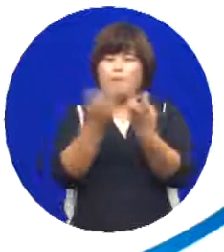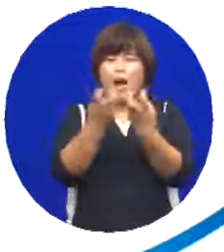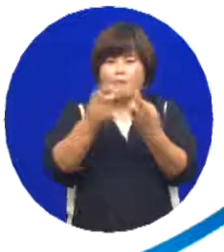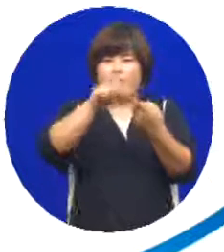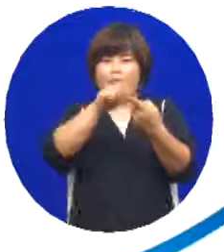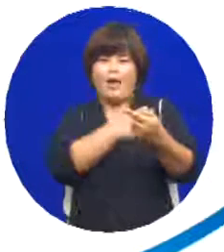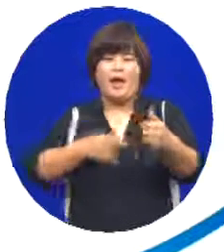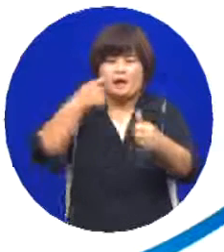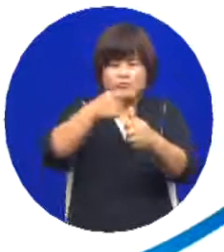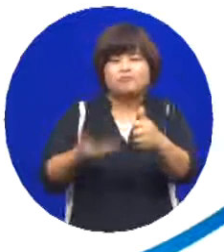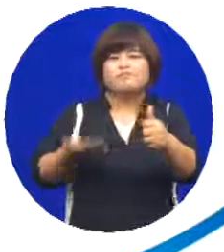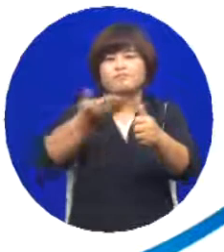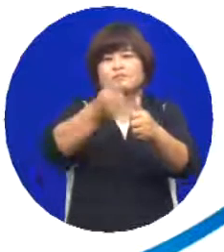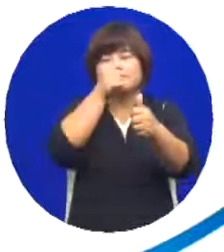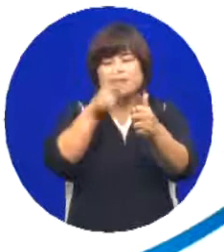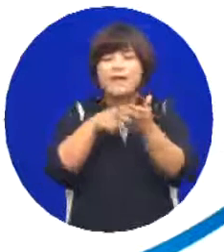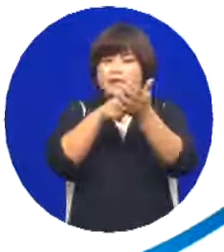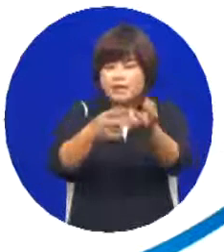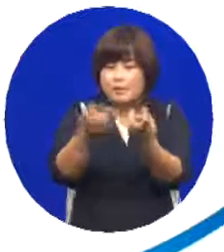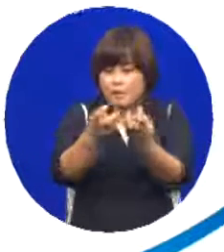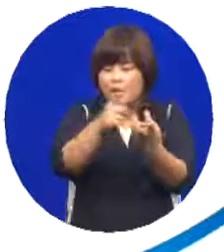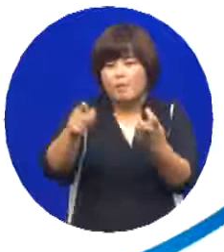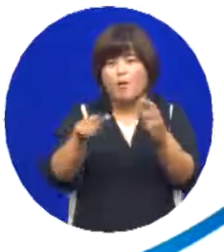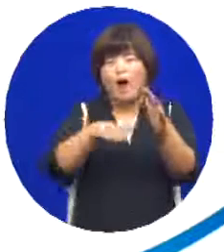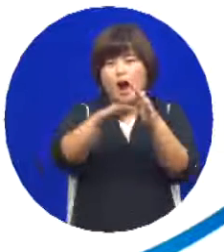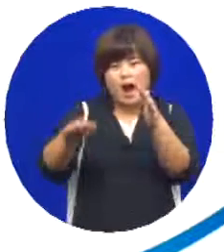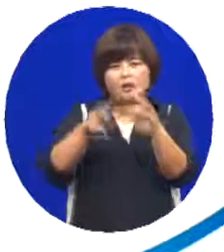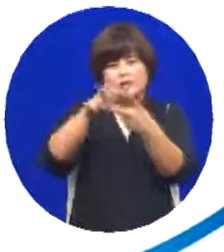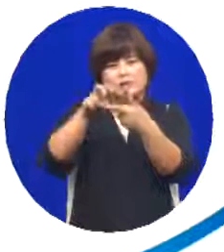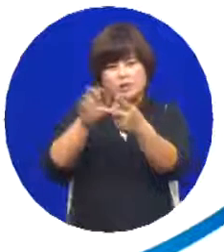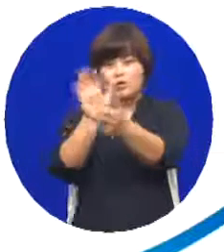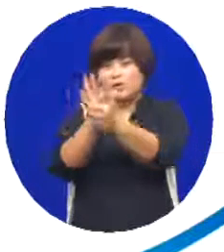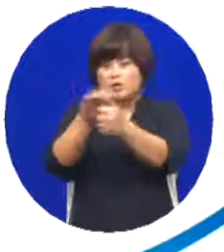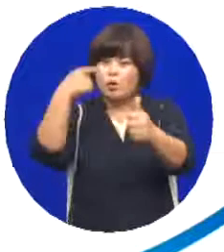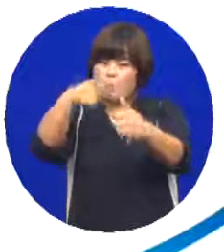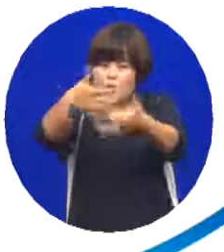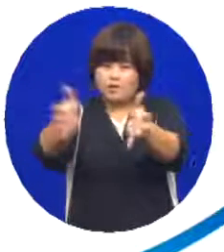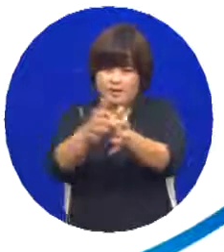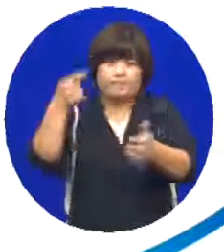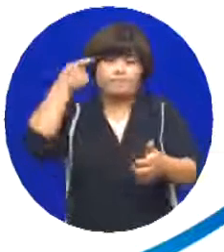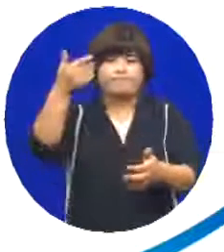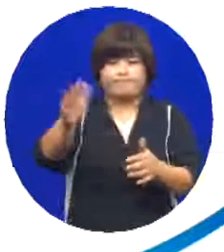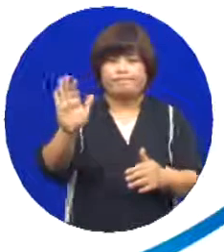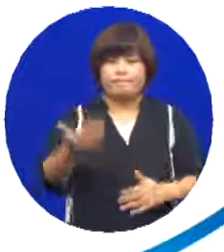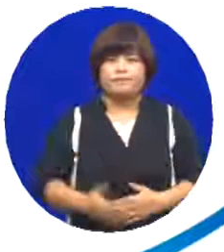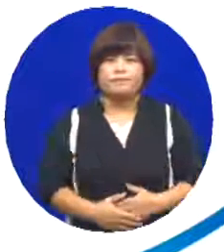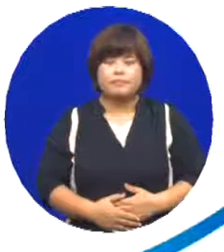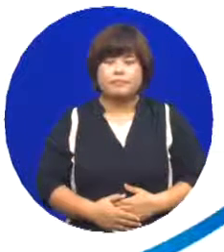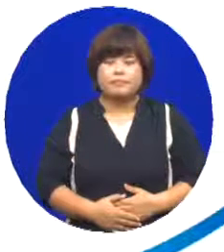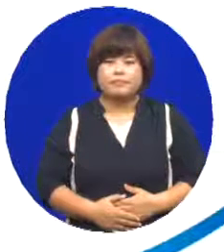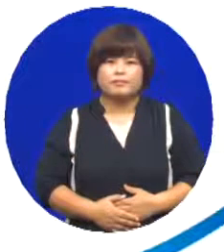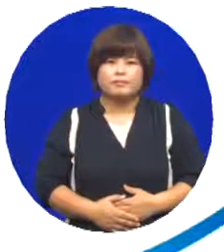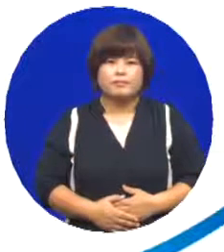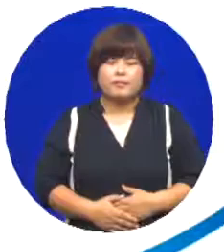알려주는 조부모 교육을 실시합니다. 참가를 원하시는 분들은 용인시 건강가정지원센터 교육문화팀으로 신청하시기